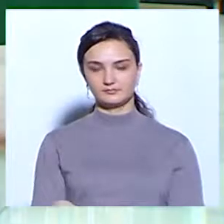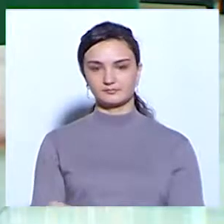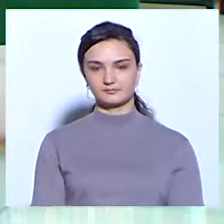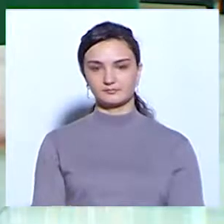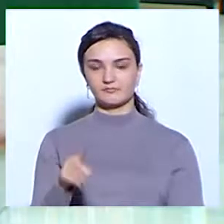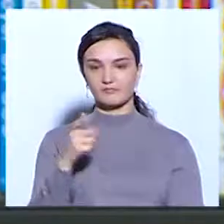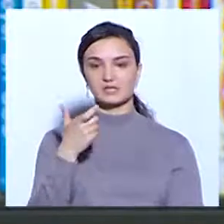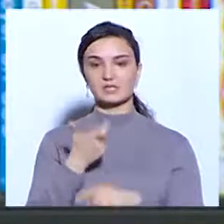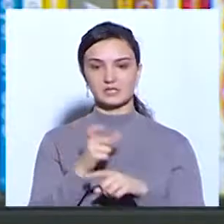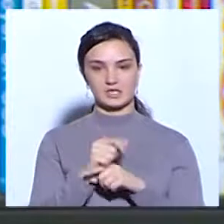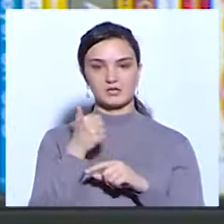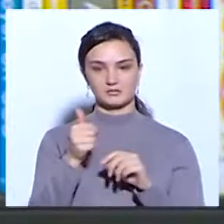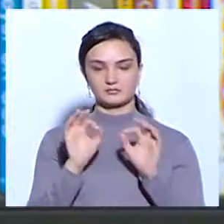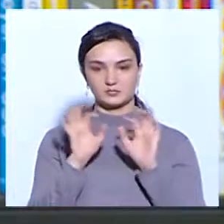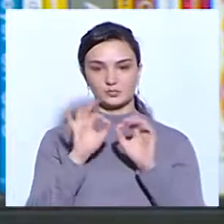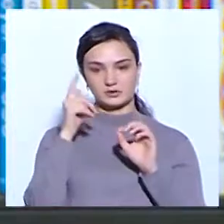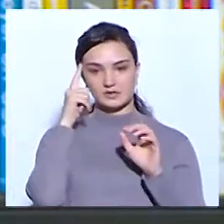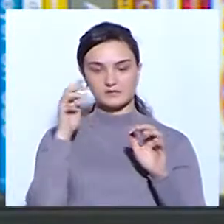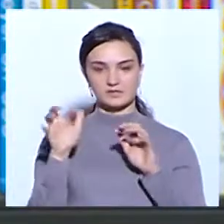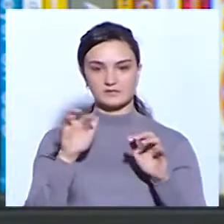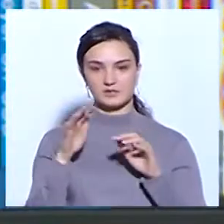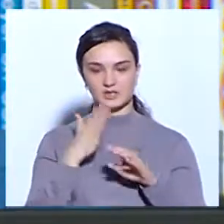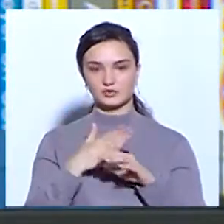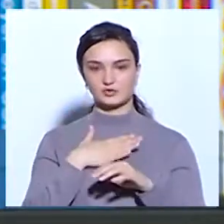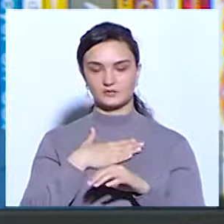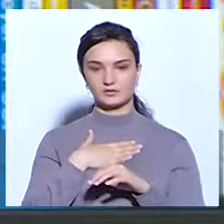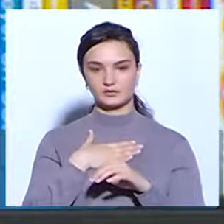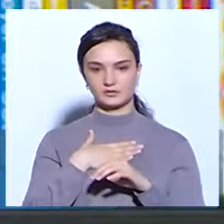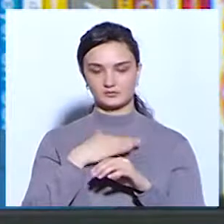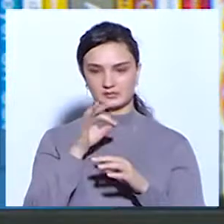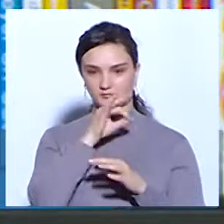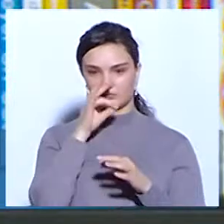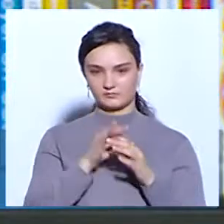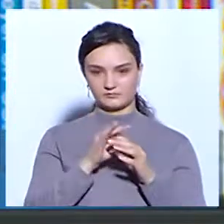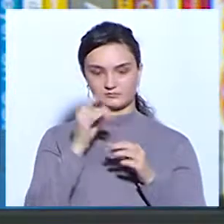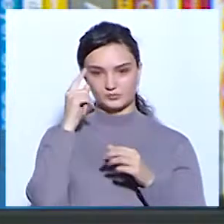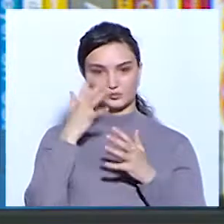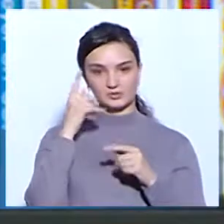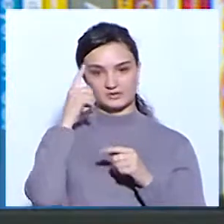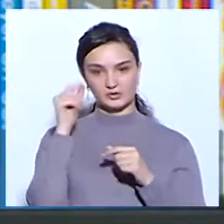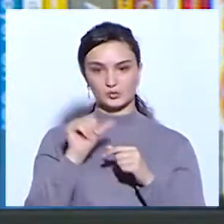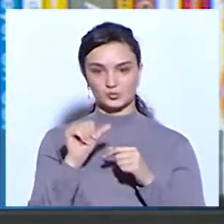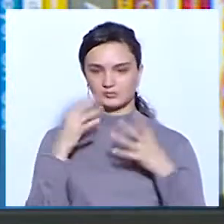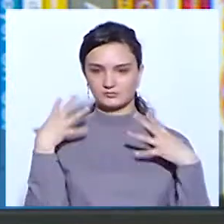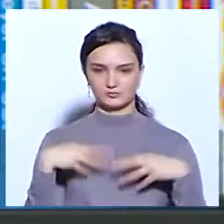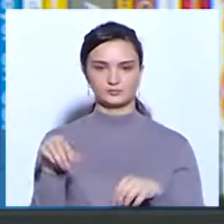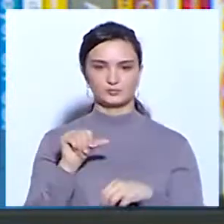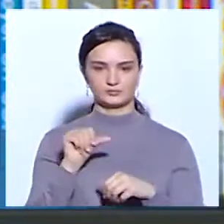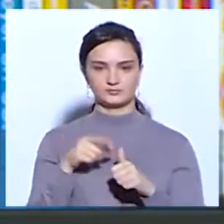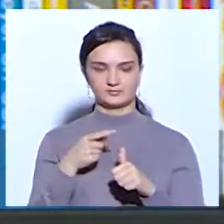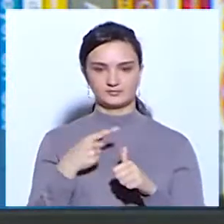გაერთიანება თქვენ ძალიან კარგად ბრძანეთ რომ თავის ტვინი არის ჩვენი დირიჟორი. თუ ტვინი არ ვარ, არაფერი არ ივარგებს.